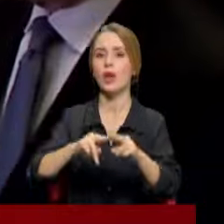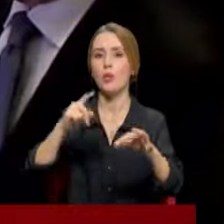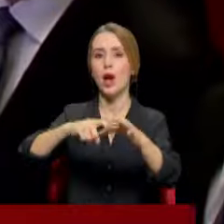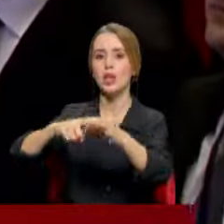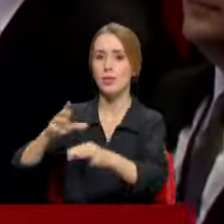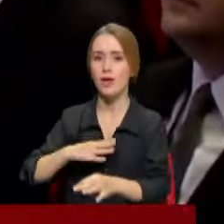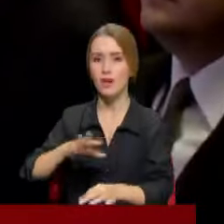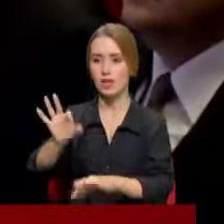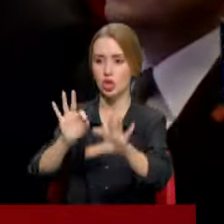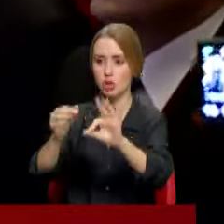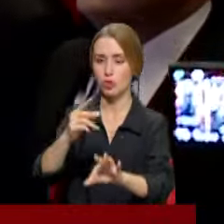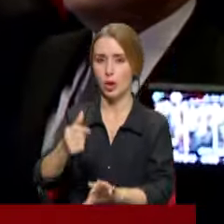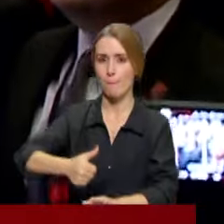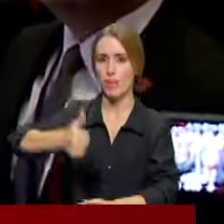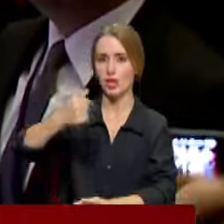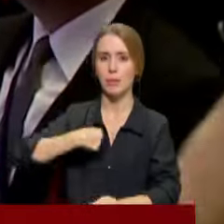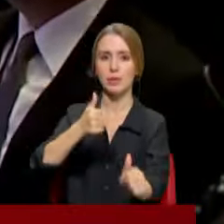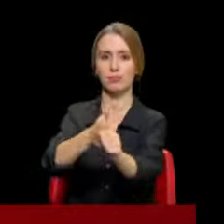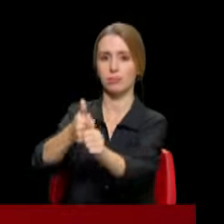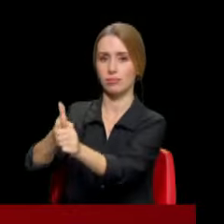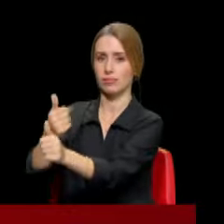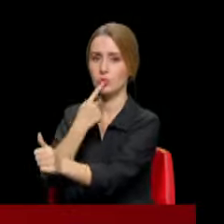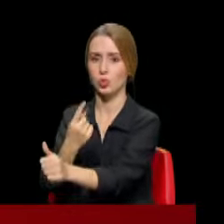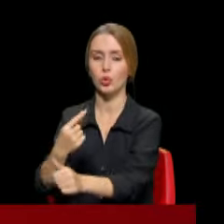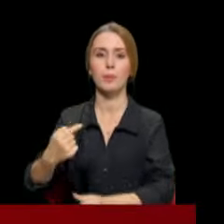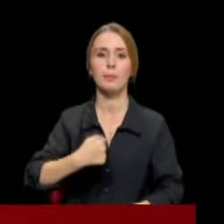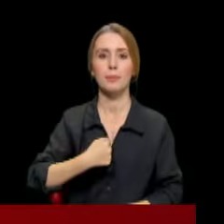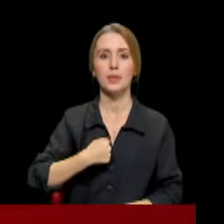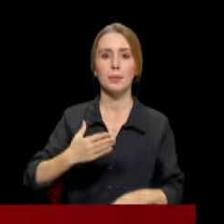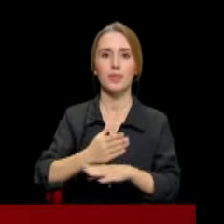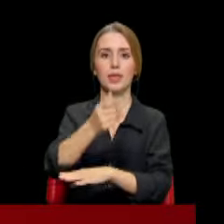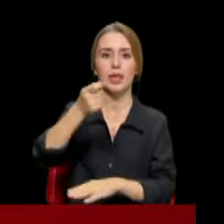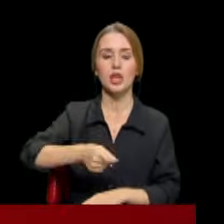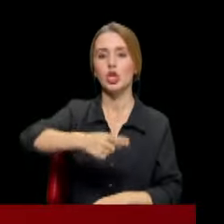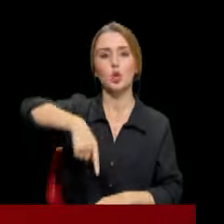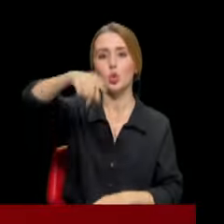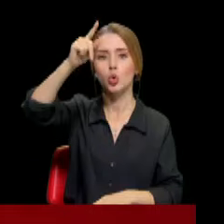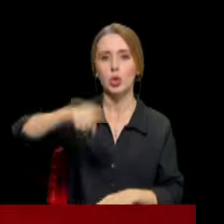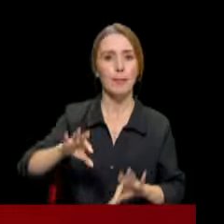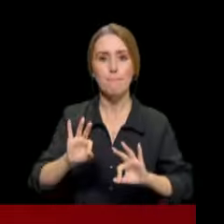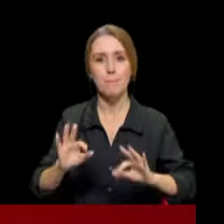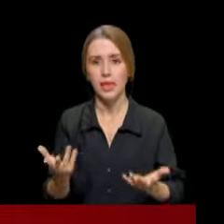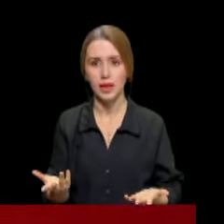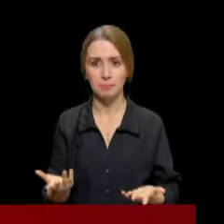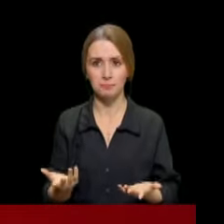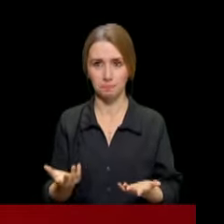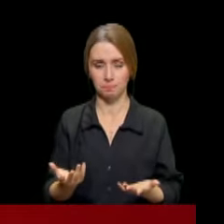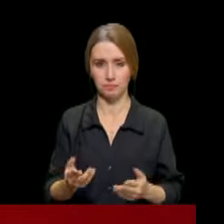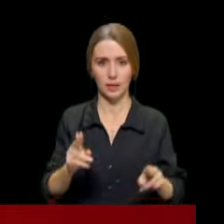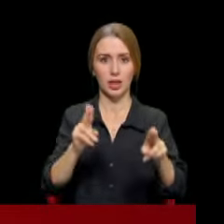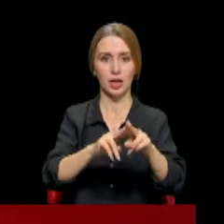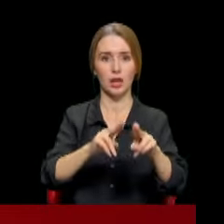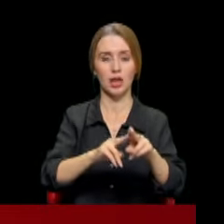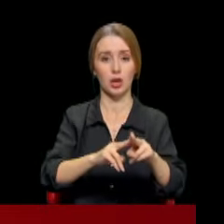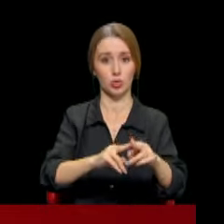belediyelerde seçilmiş başkanların yanında olunacağını açıkladı. Bizim gerçek gündemimizde elbette kayyumlara